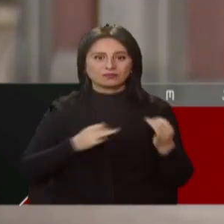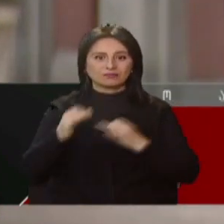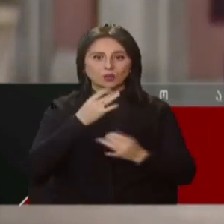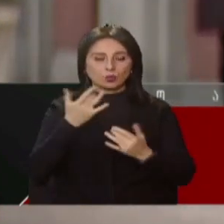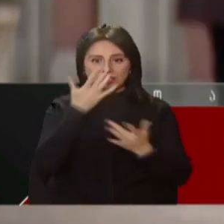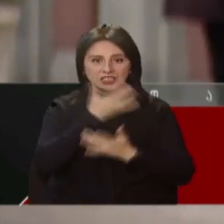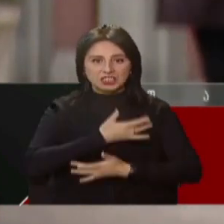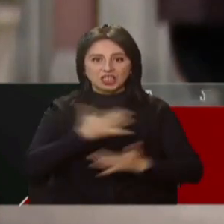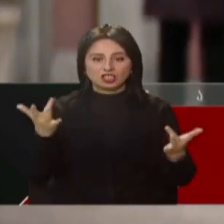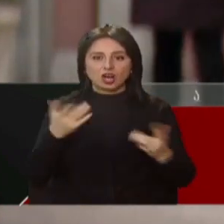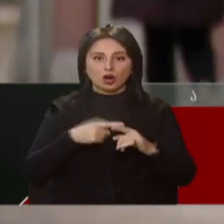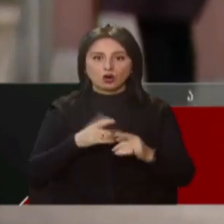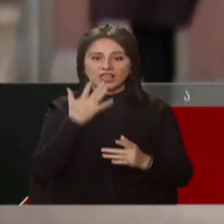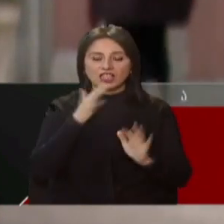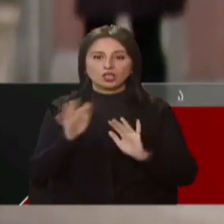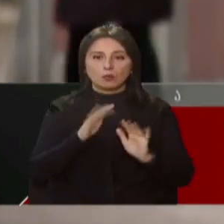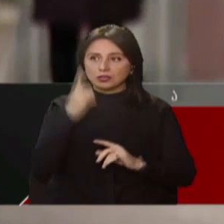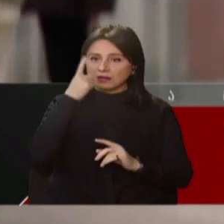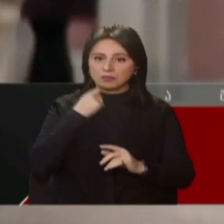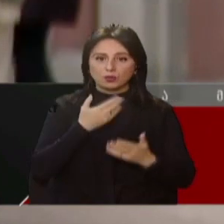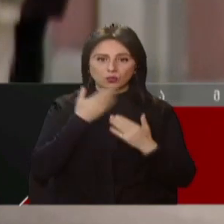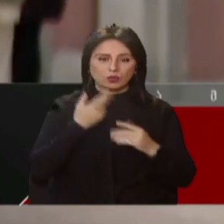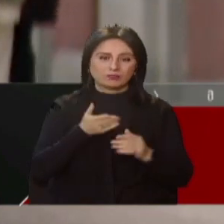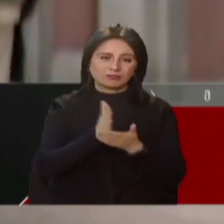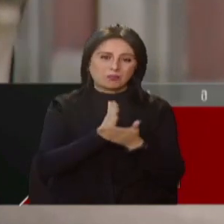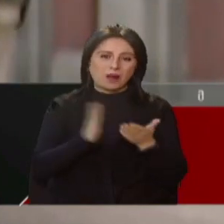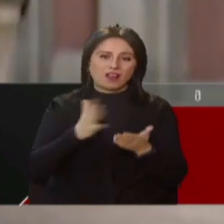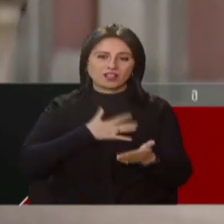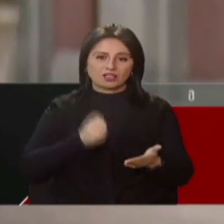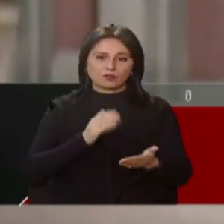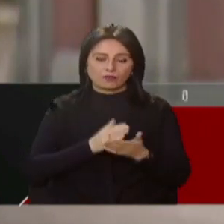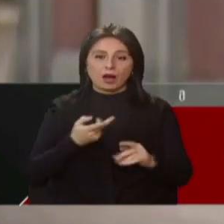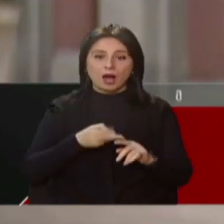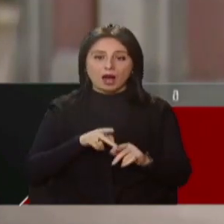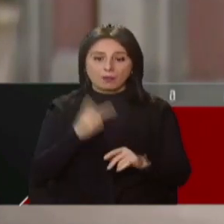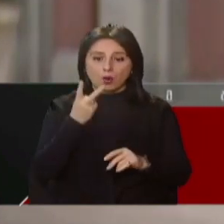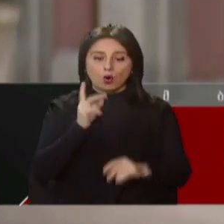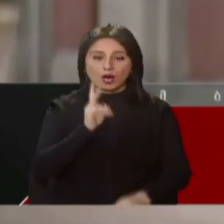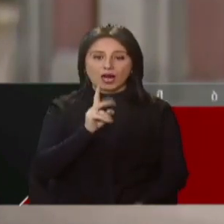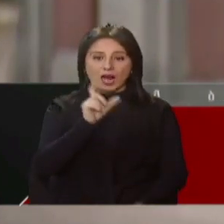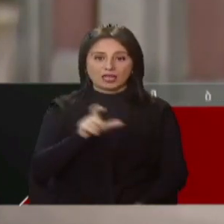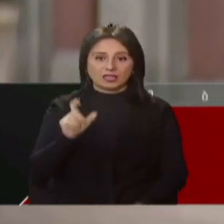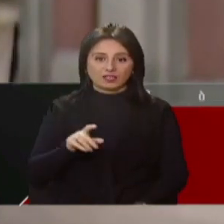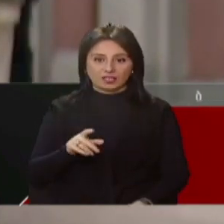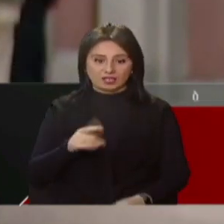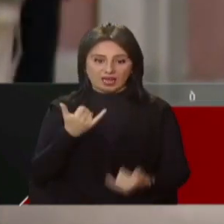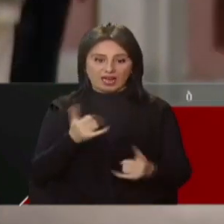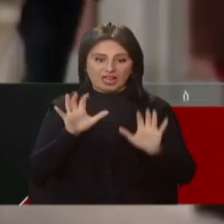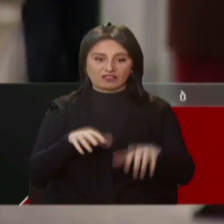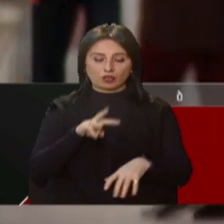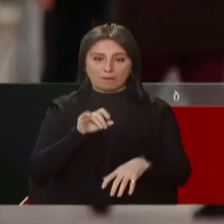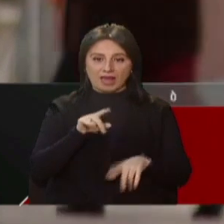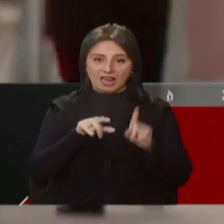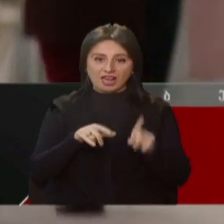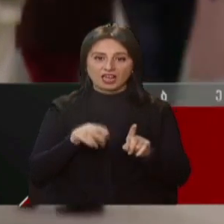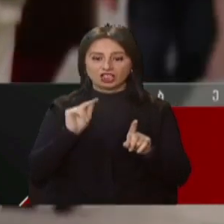საჯაროდ გამოაცხადეს ნაციონალური მოძრაობის წევრებმა. ამ ეტაპზე არის ორი კანდიდატი, როგორც იცით, მოქმედი თავმჯდომარე